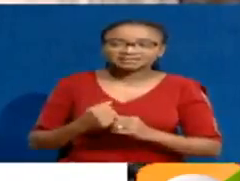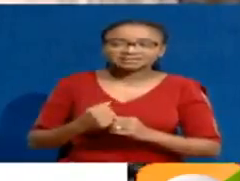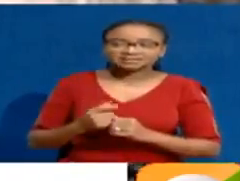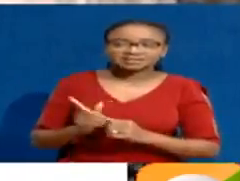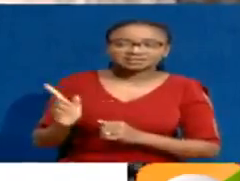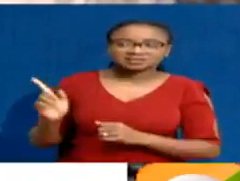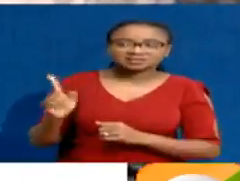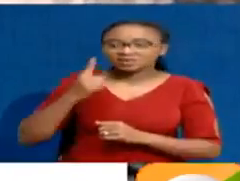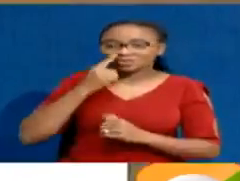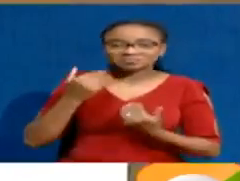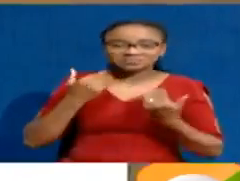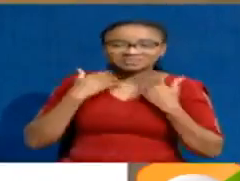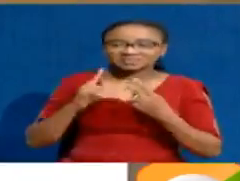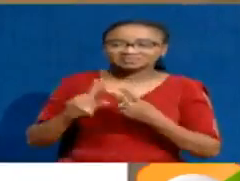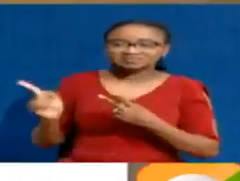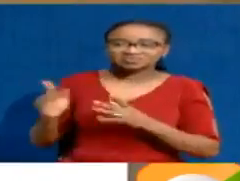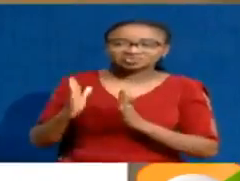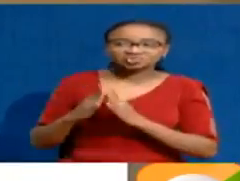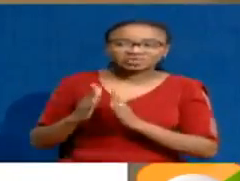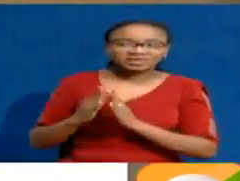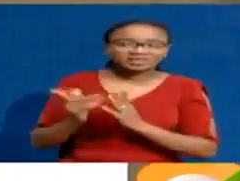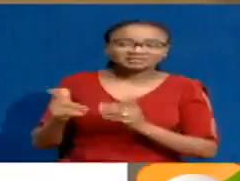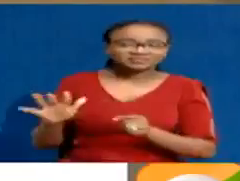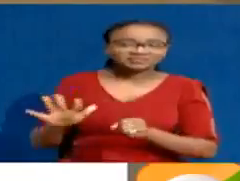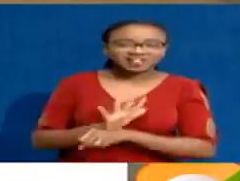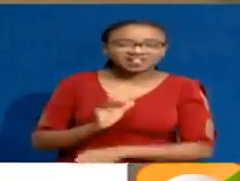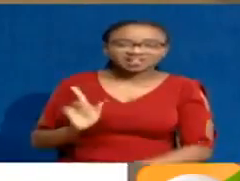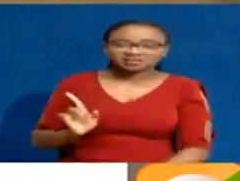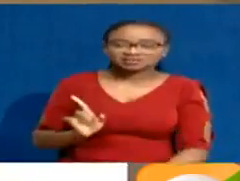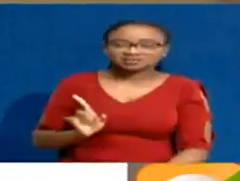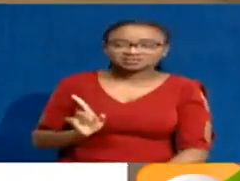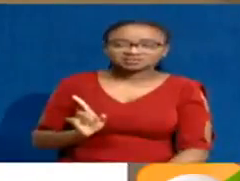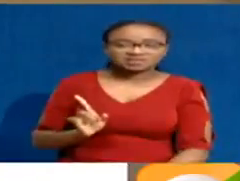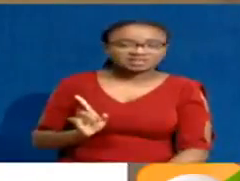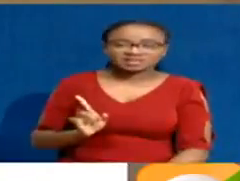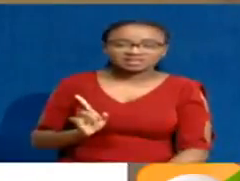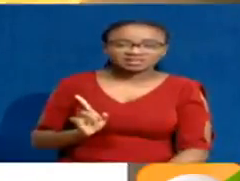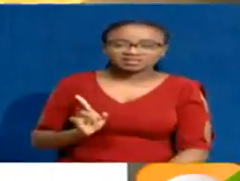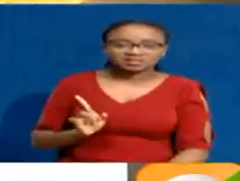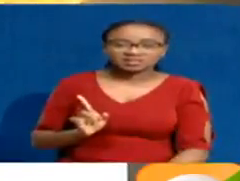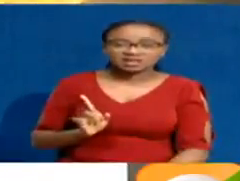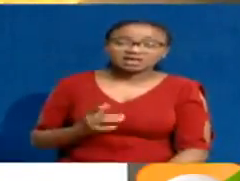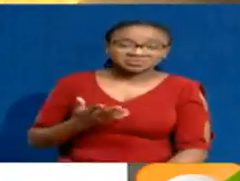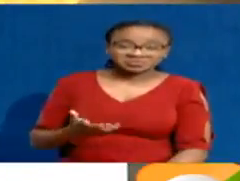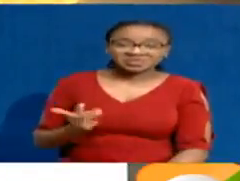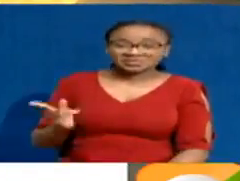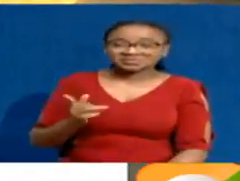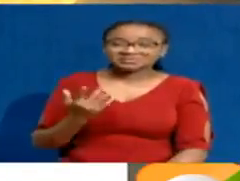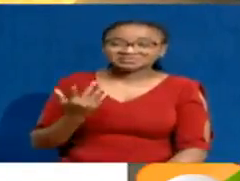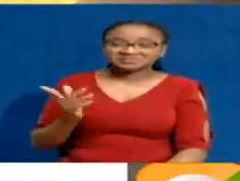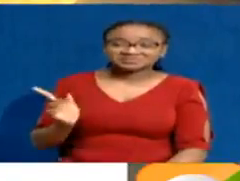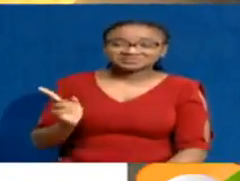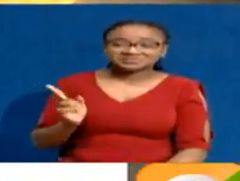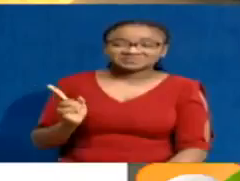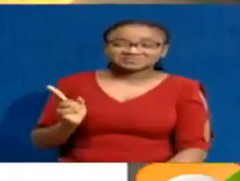ndimo wanamulala, huku choo wanachotumia kikiziba kutokana na maji taka. Ni hali ambayo imewalazimu kulala kupika na